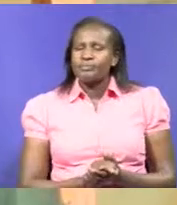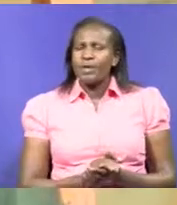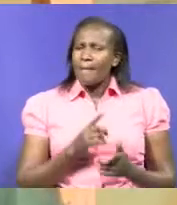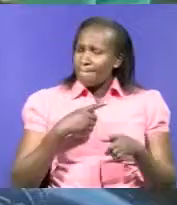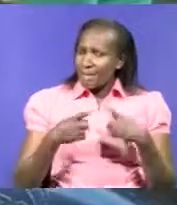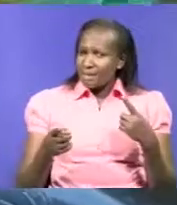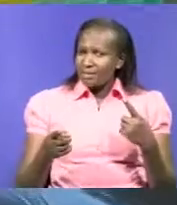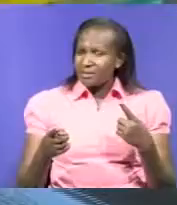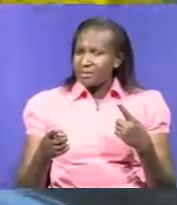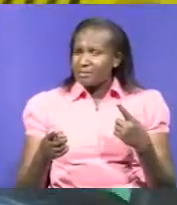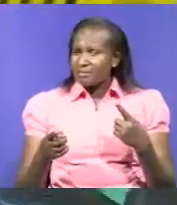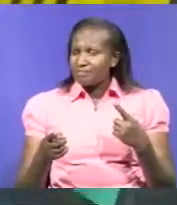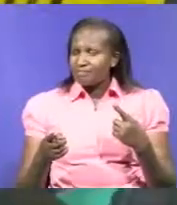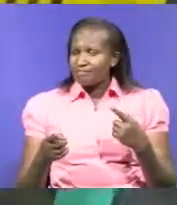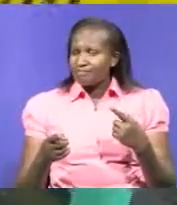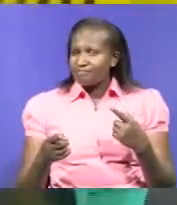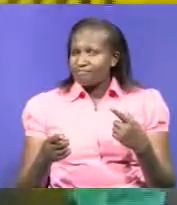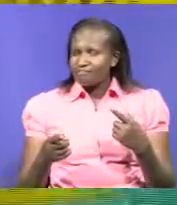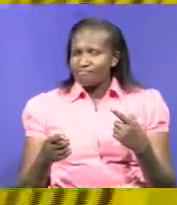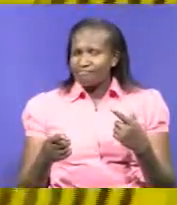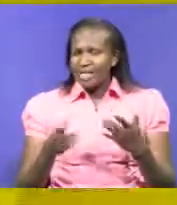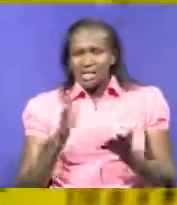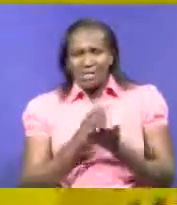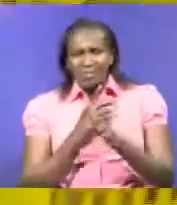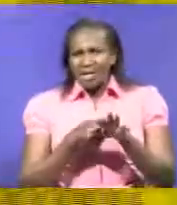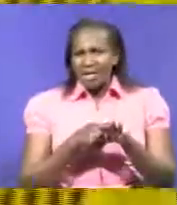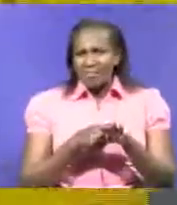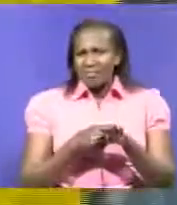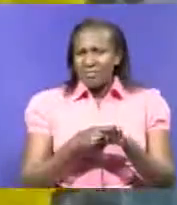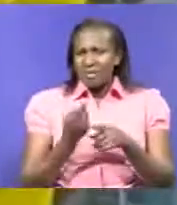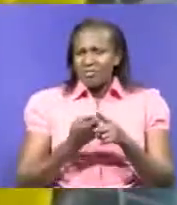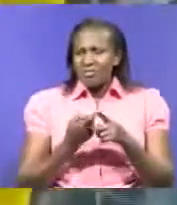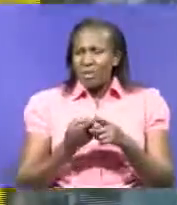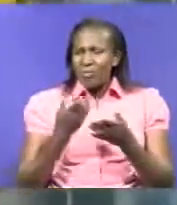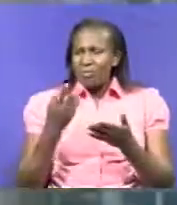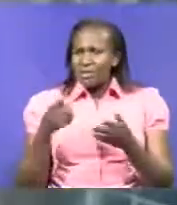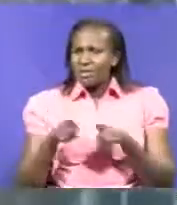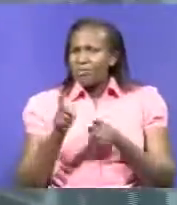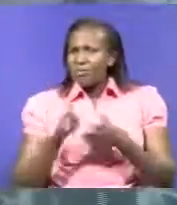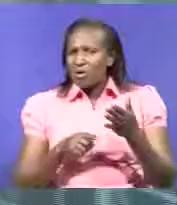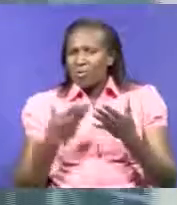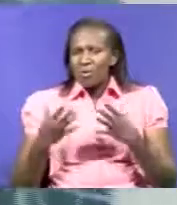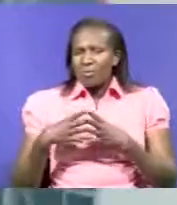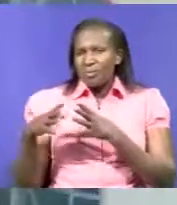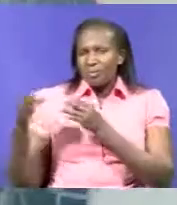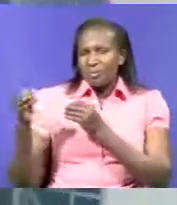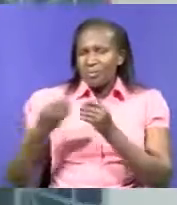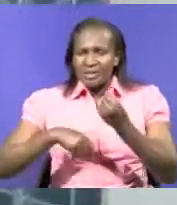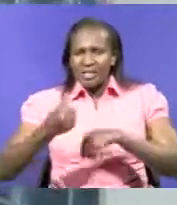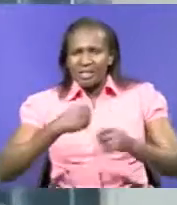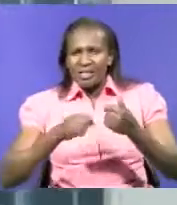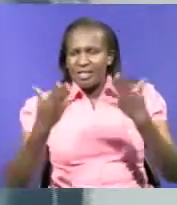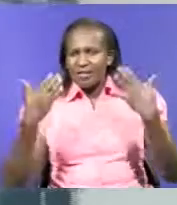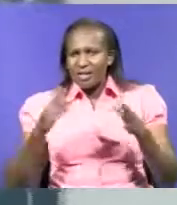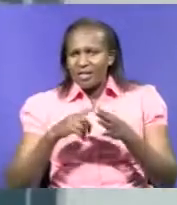Lakini yani saa zingine ni kama kutopa Naweza fika maybe alikuwa ameuza. Mwingine